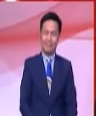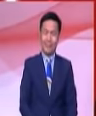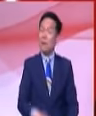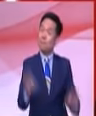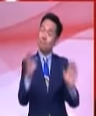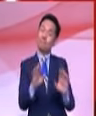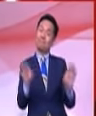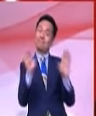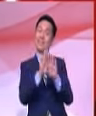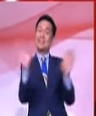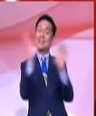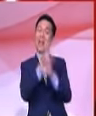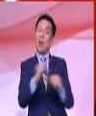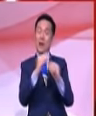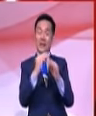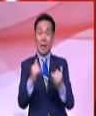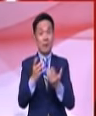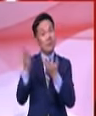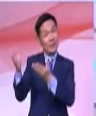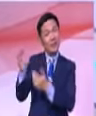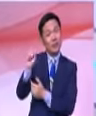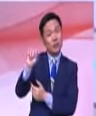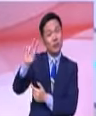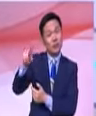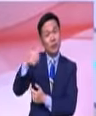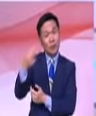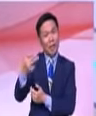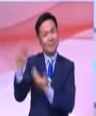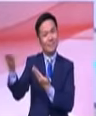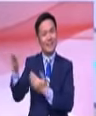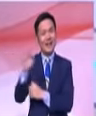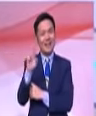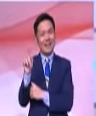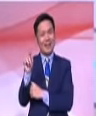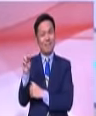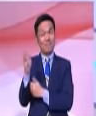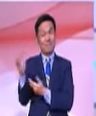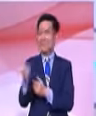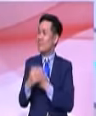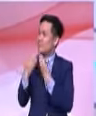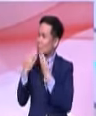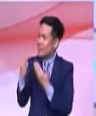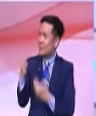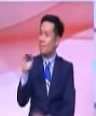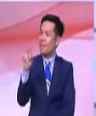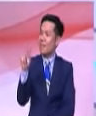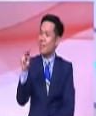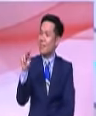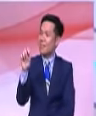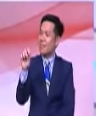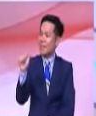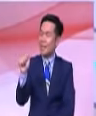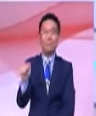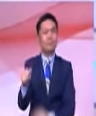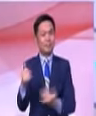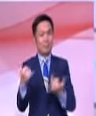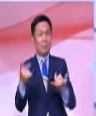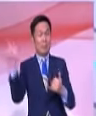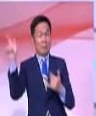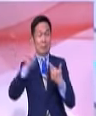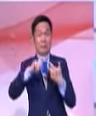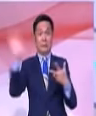Sekian berita dari Sarawak, kita kembali bersama Syah di Angkasa Puri. Silakan. Terima kasih, Vanessa. Beberapa daerah di